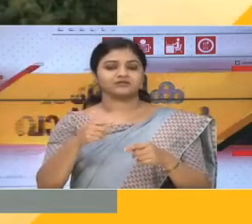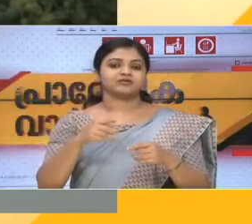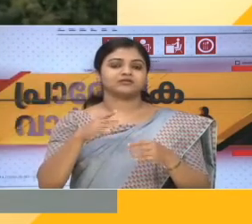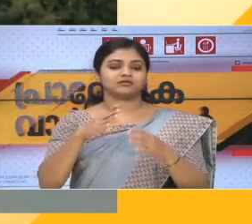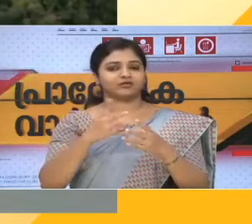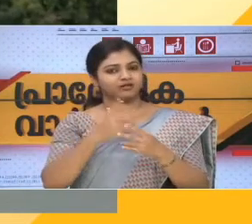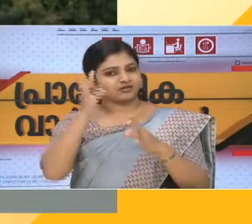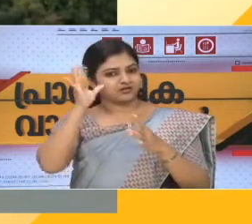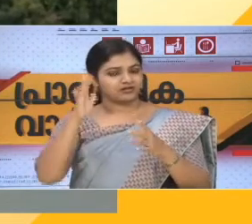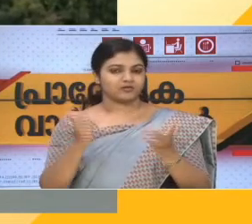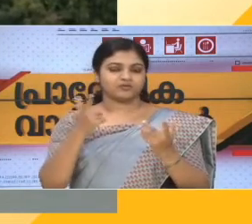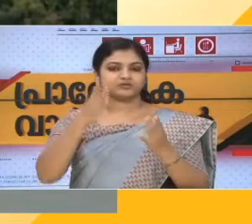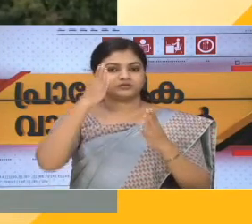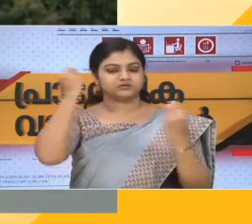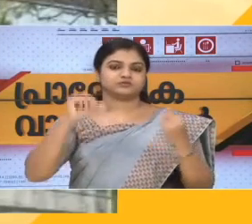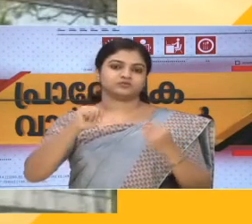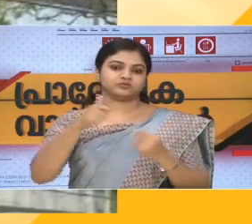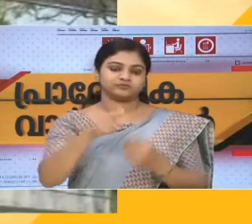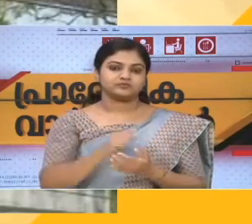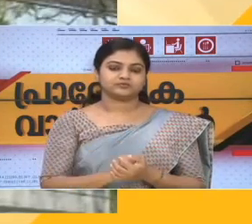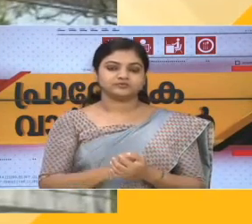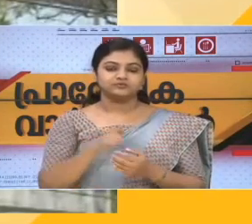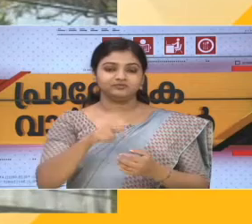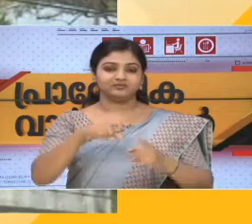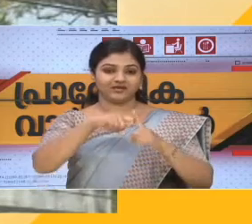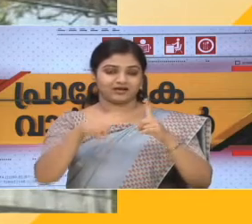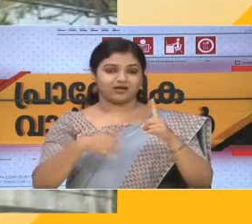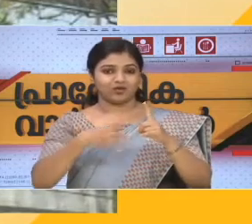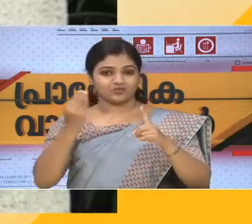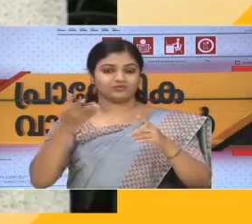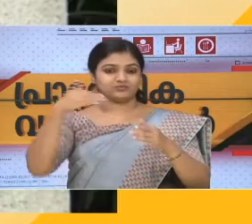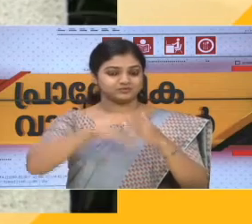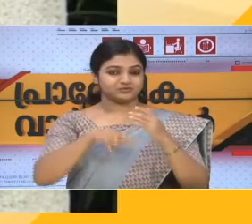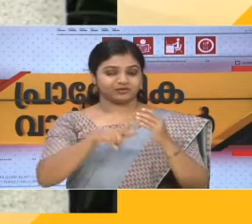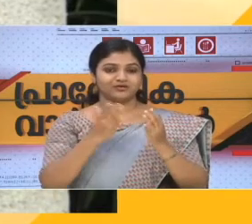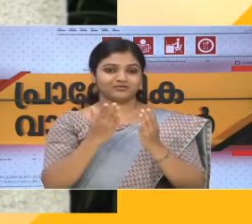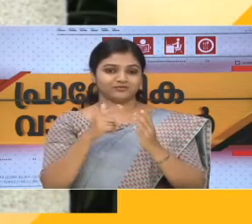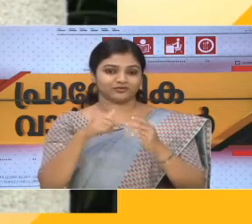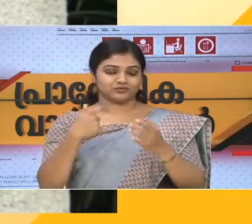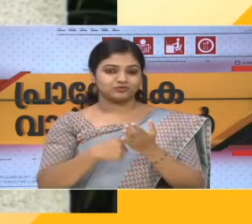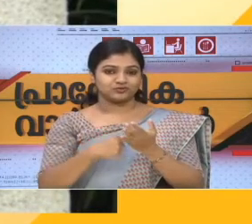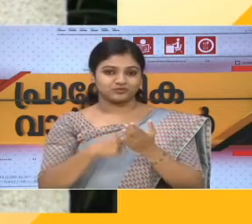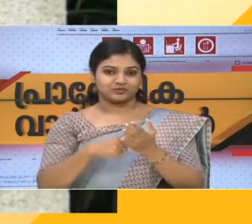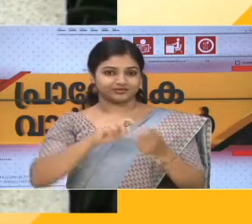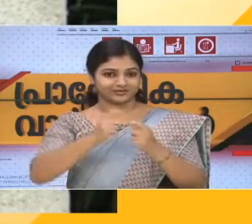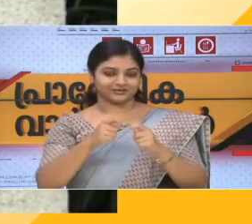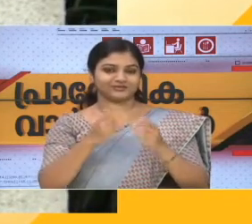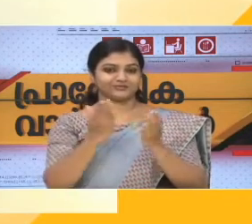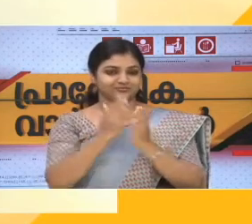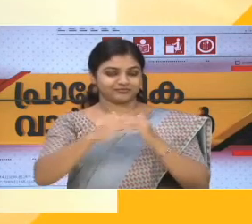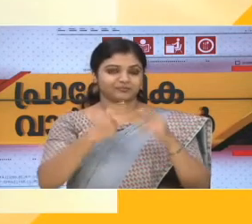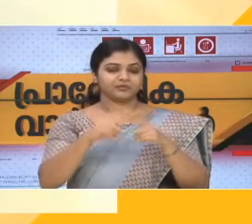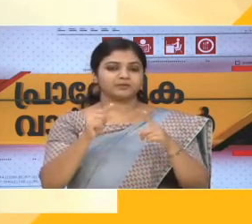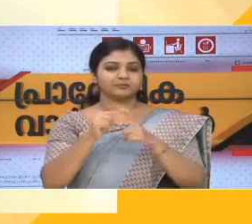சம்ஸ்தானத்தின அகத்தும் புரத்துமாயி படிச்சு ரங்கியா 15 கணக்கினை உத்தியோகார்த்திகளுக்கான PSC உட இன்னிபந்தனக யலணம் அவசரம் நஷ்டமாவுக.